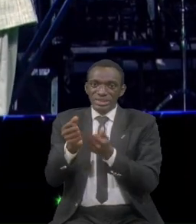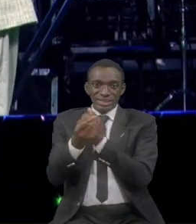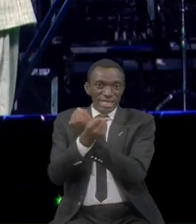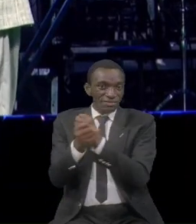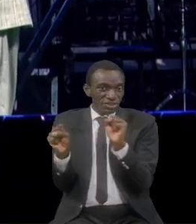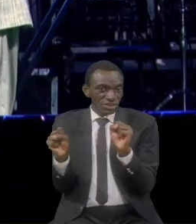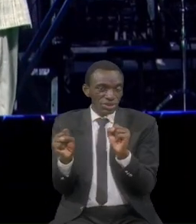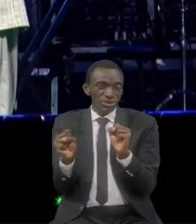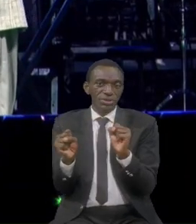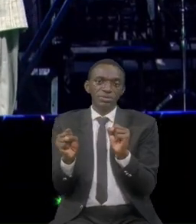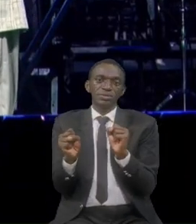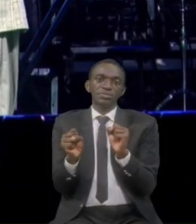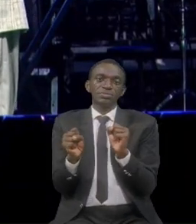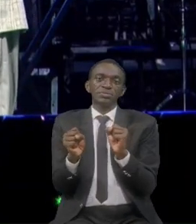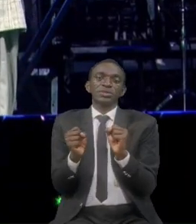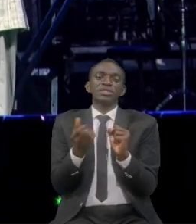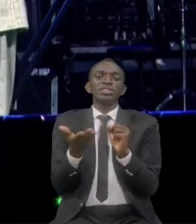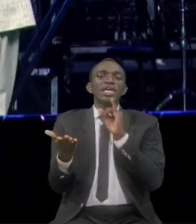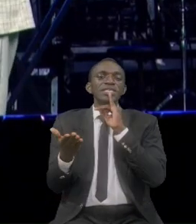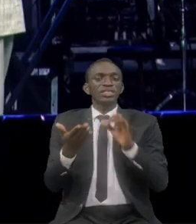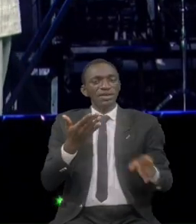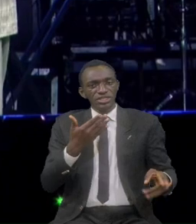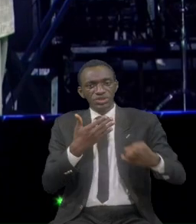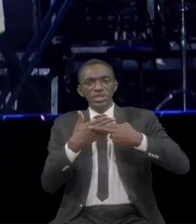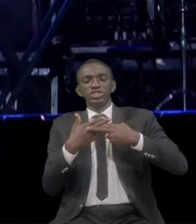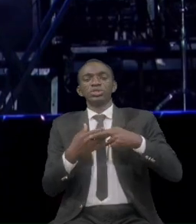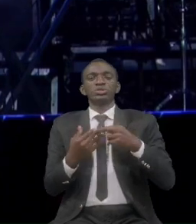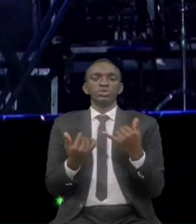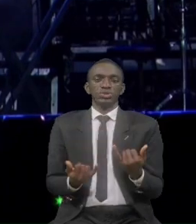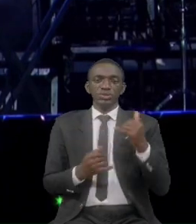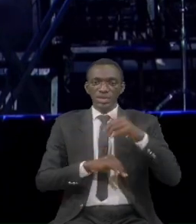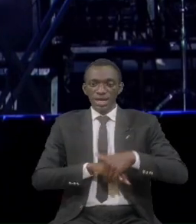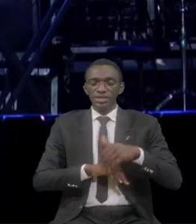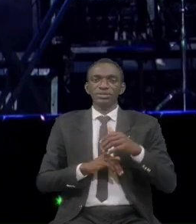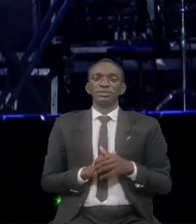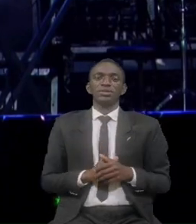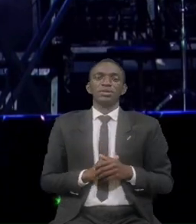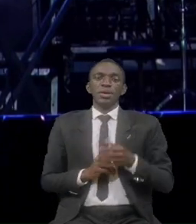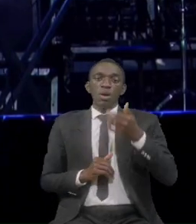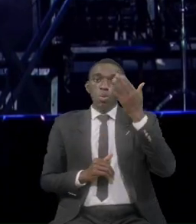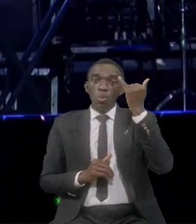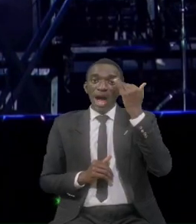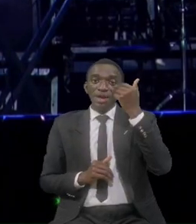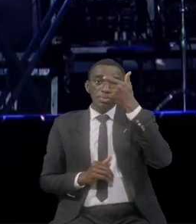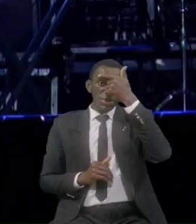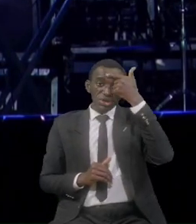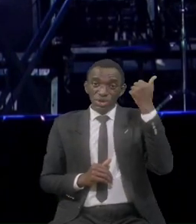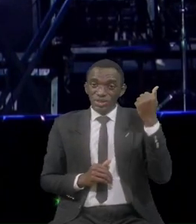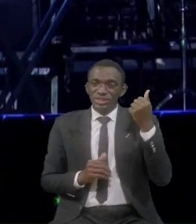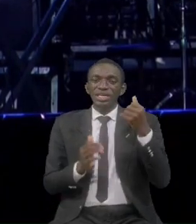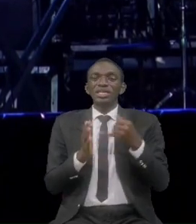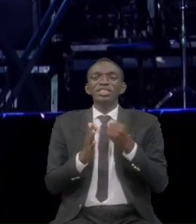kaluwasan. There's restoration tonight. Ibalik ka karong gabi. Because his resurrection pledged